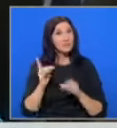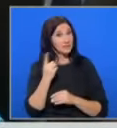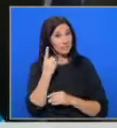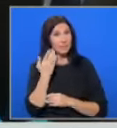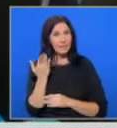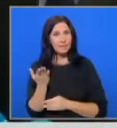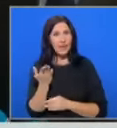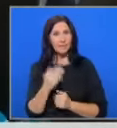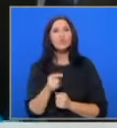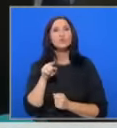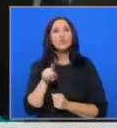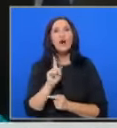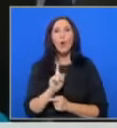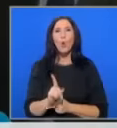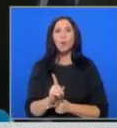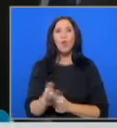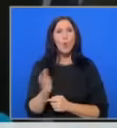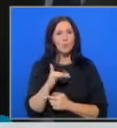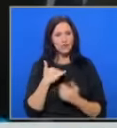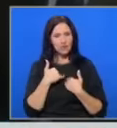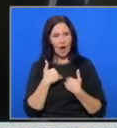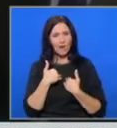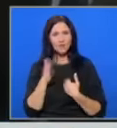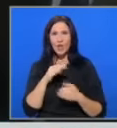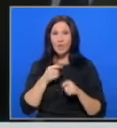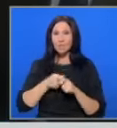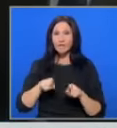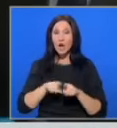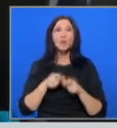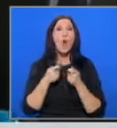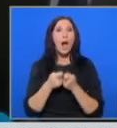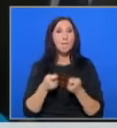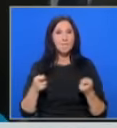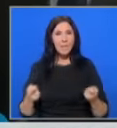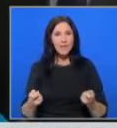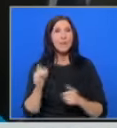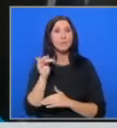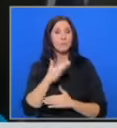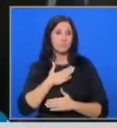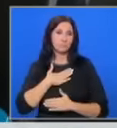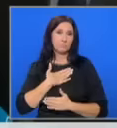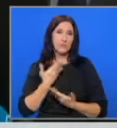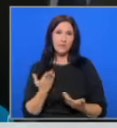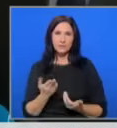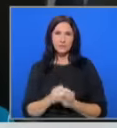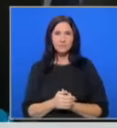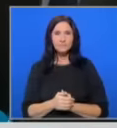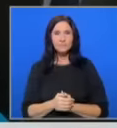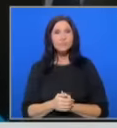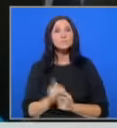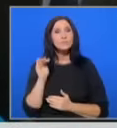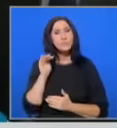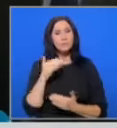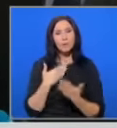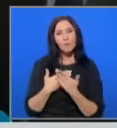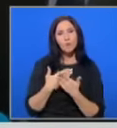Това, което обаче аз ще направя като кампания, е да бъда себе си. Да бъда